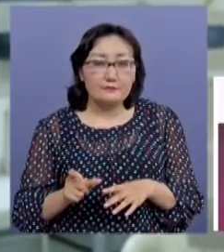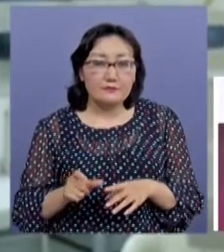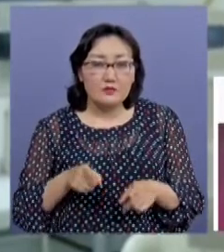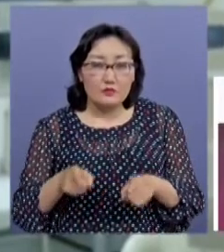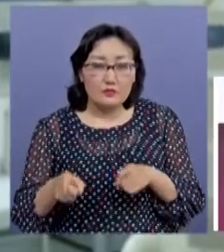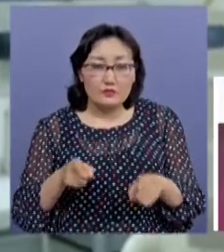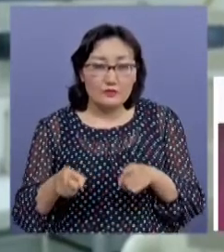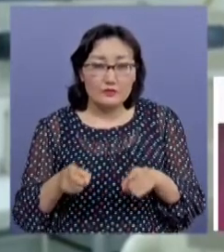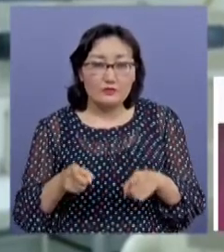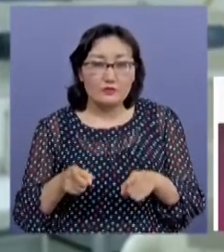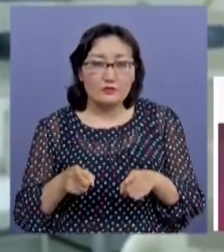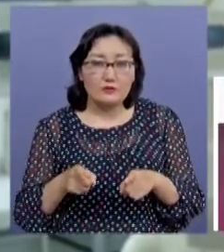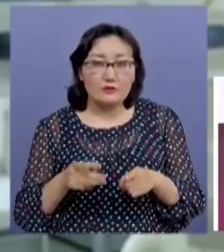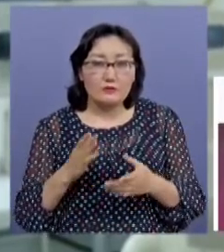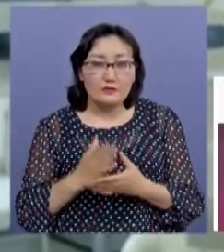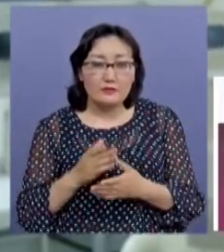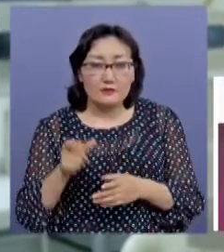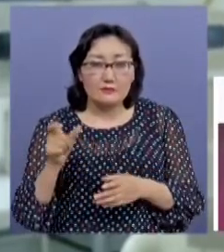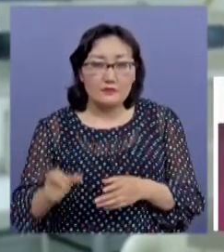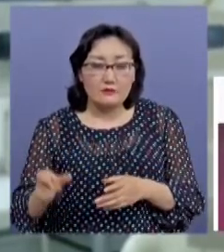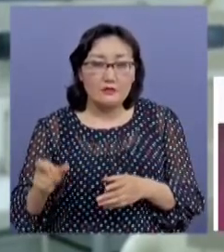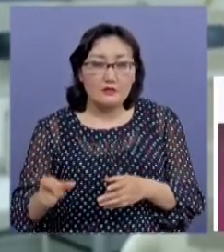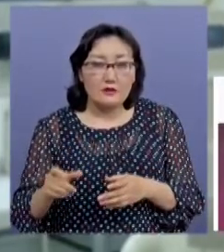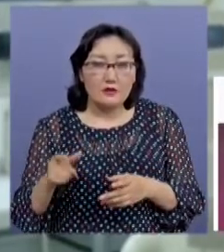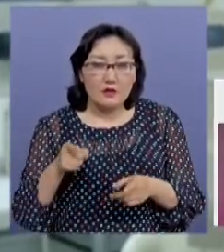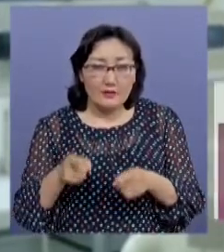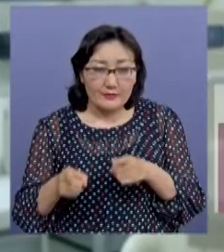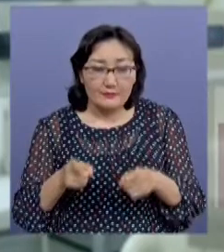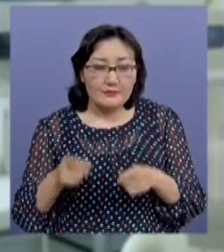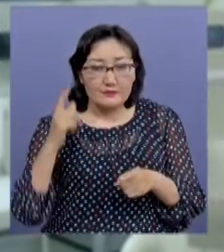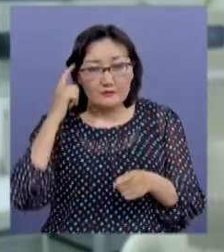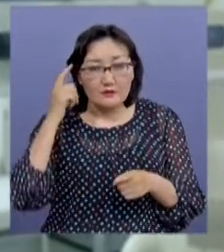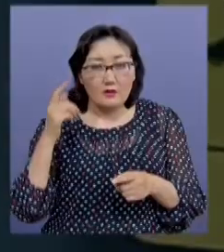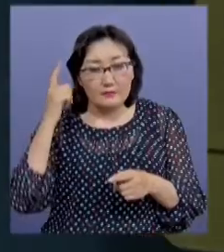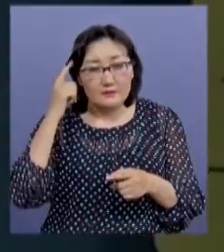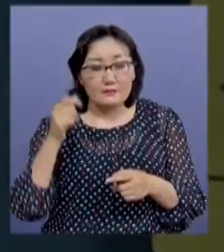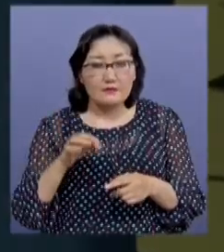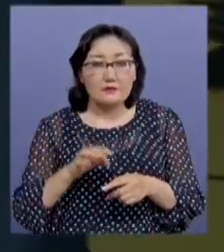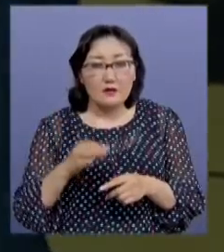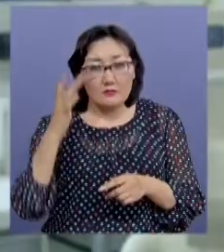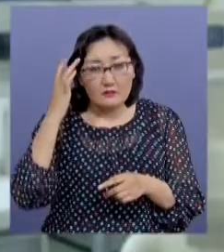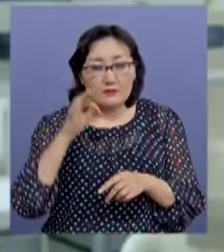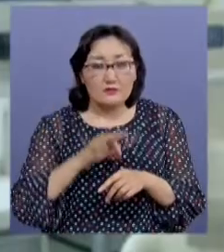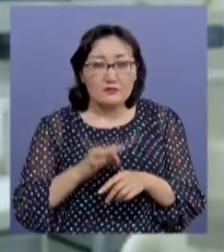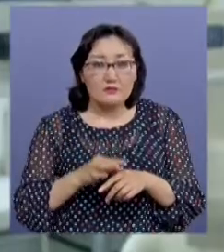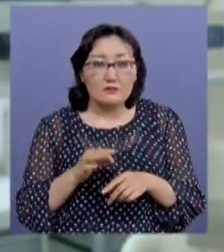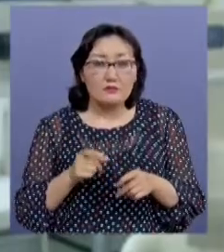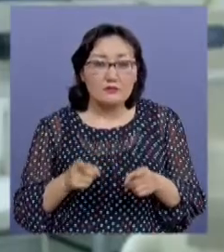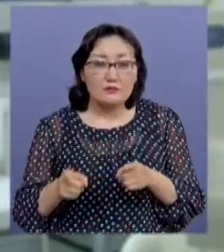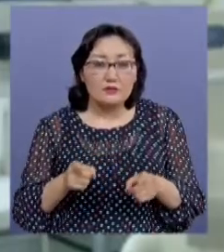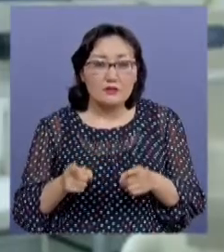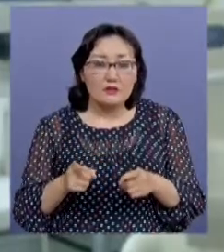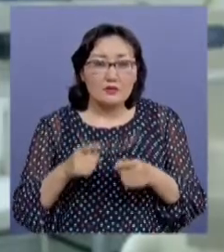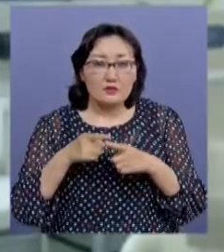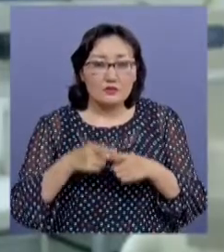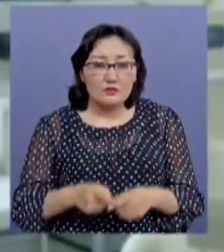судорожный синдром дейді, тырспасы бар аурулар, эпилепсиясы бар аурулар, бас миында аурулары бар,